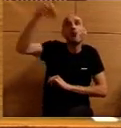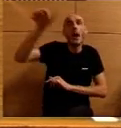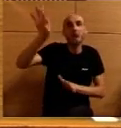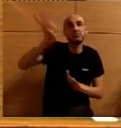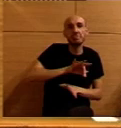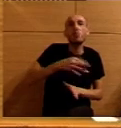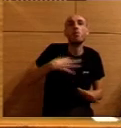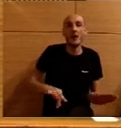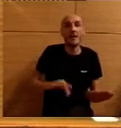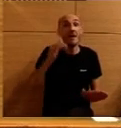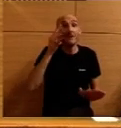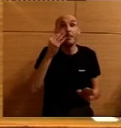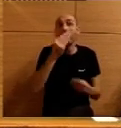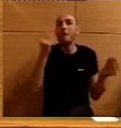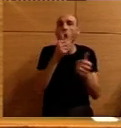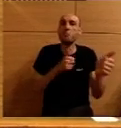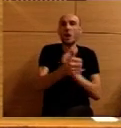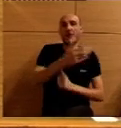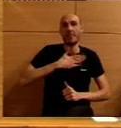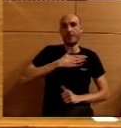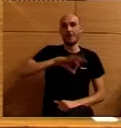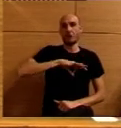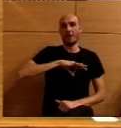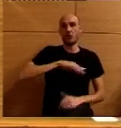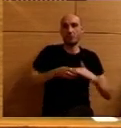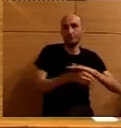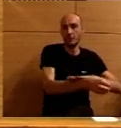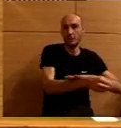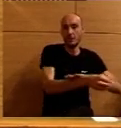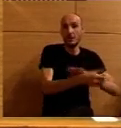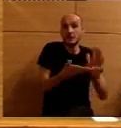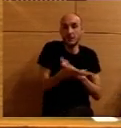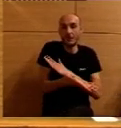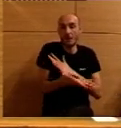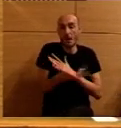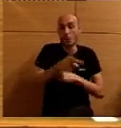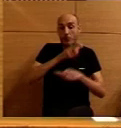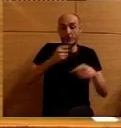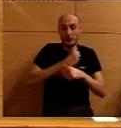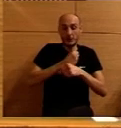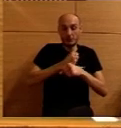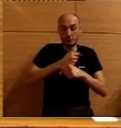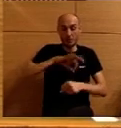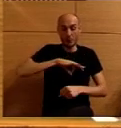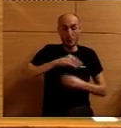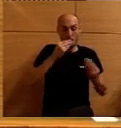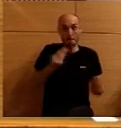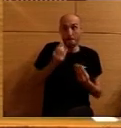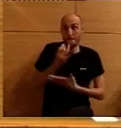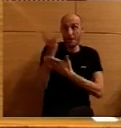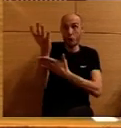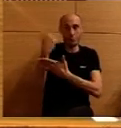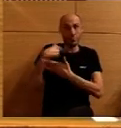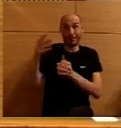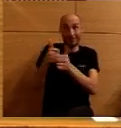la guanya el de dins. Per mi això és talent, no? Si els de dins són millor, aniran els de dins. I ara, si les